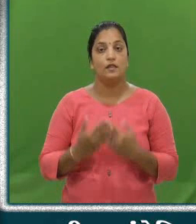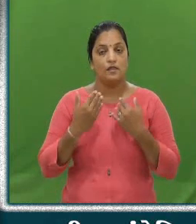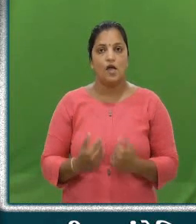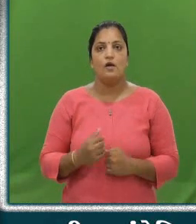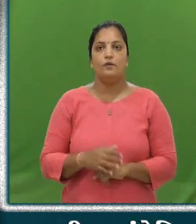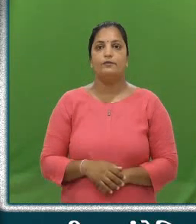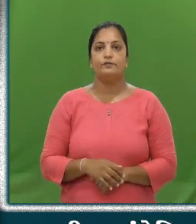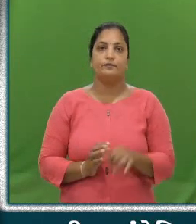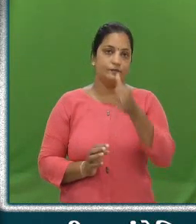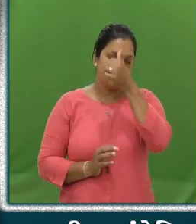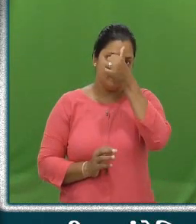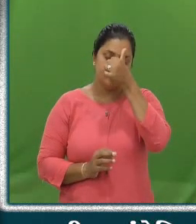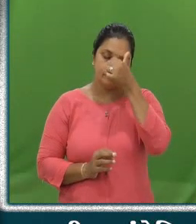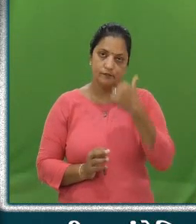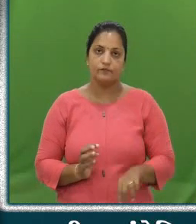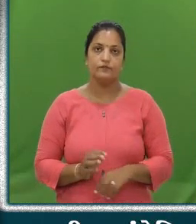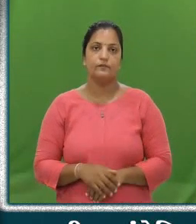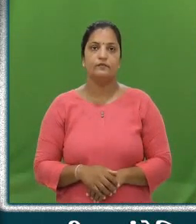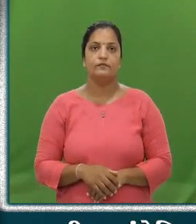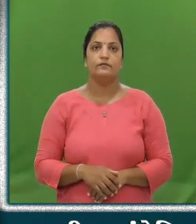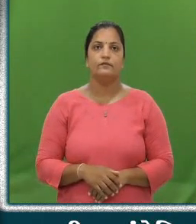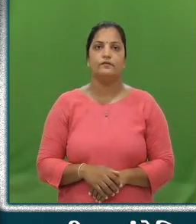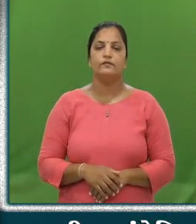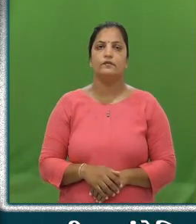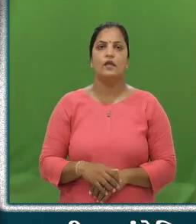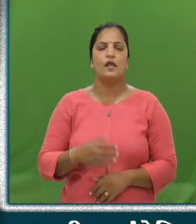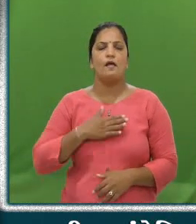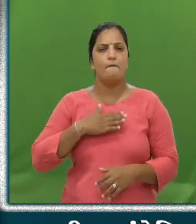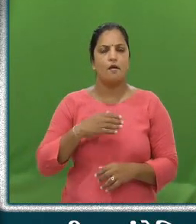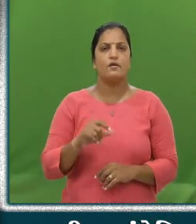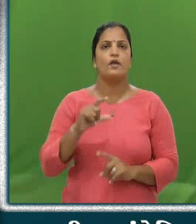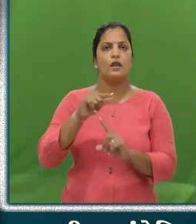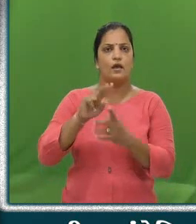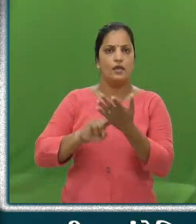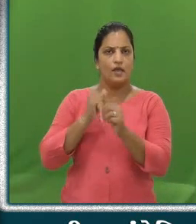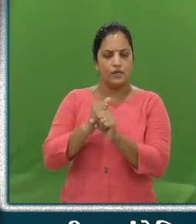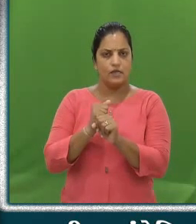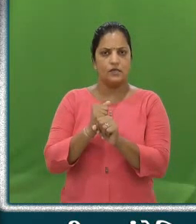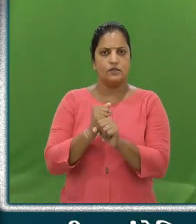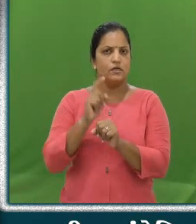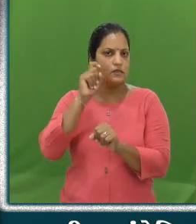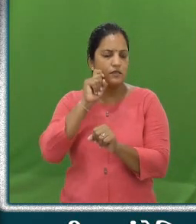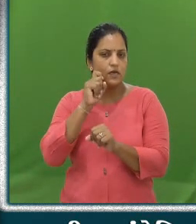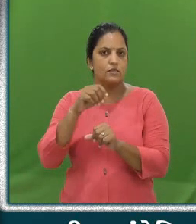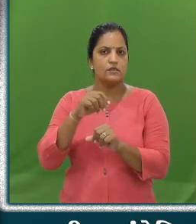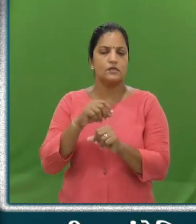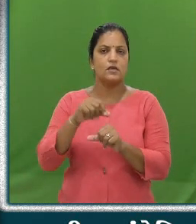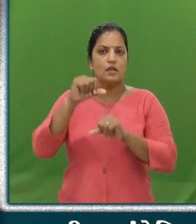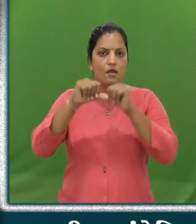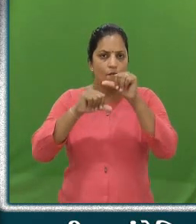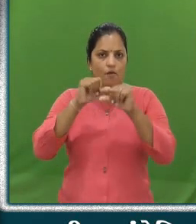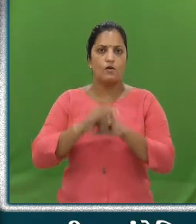અહીં વાત કરીશું તો માનવની અંદર જે લિંગ નિશ્ચયની પ્રક્રિયા થાય છે ત્યારે